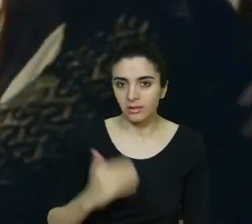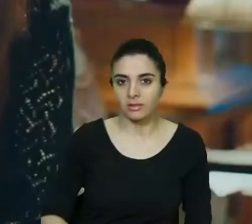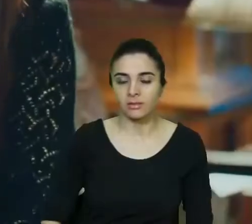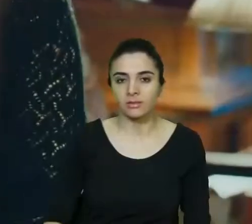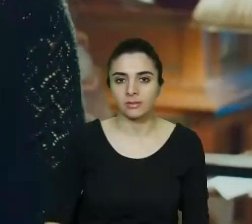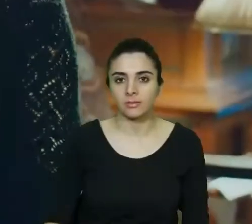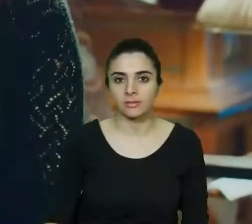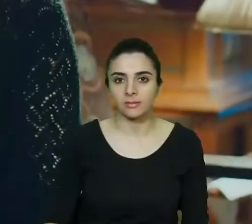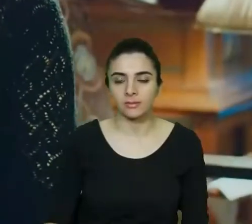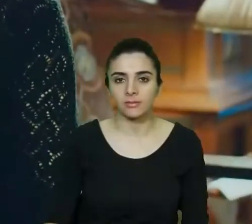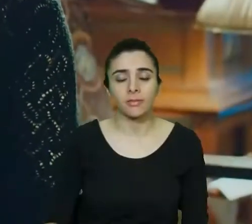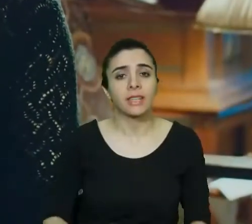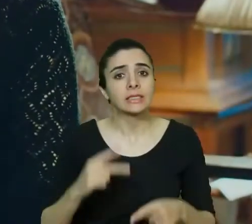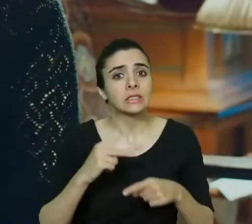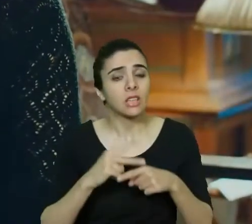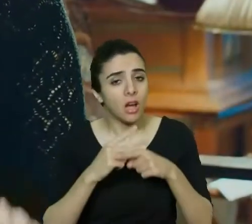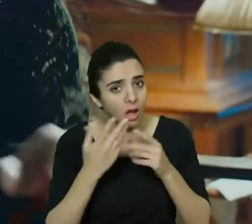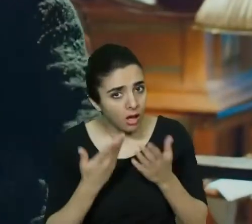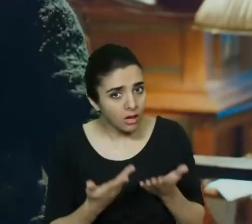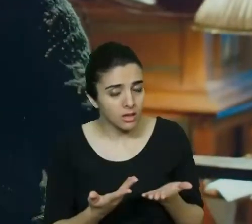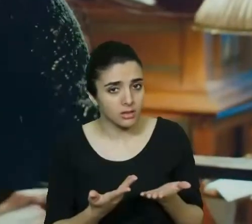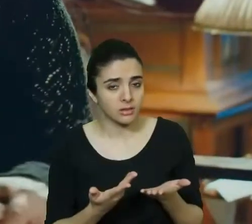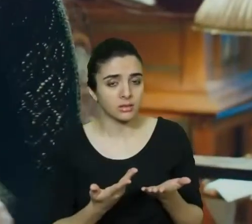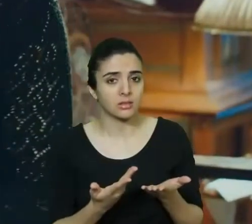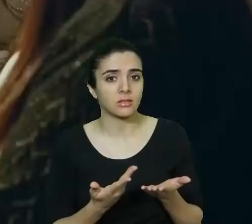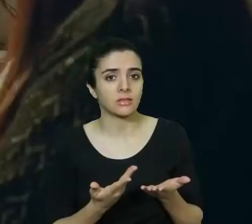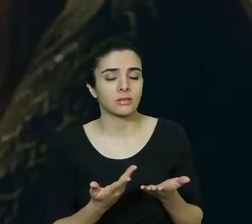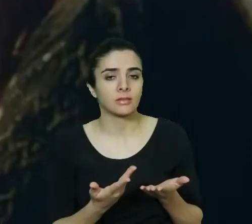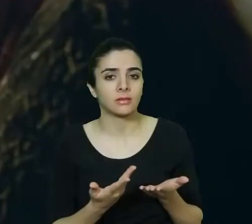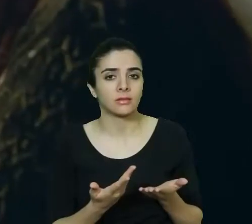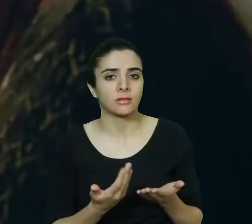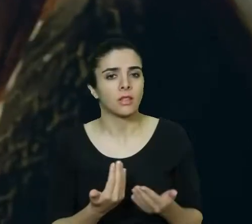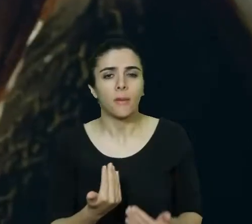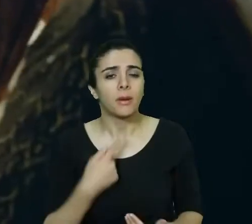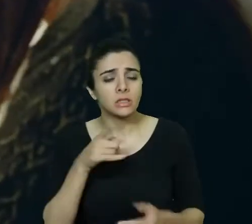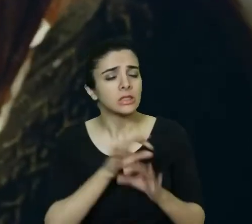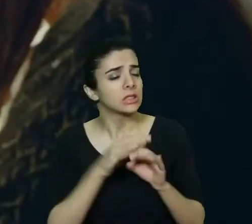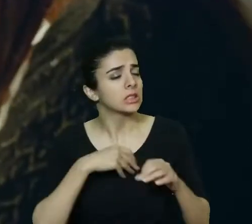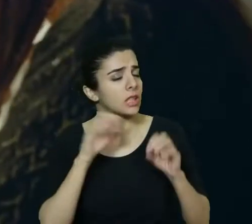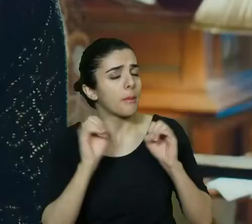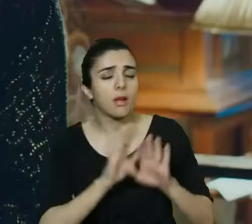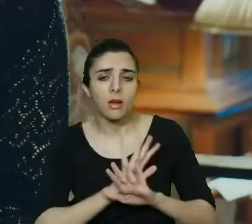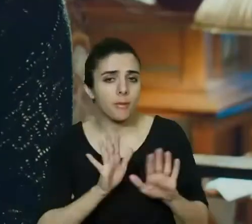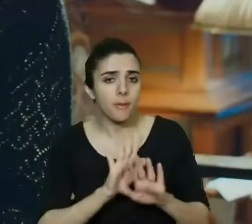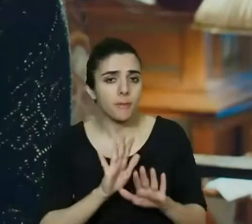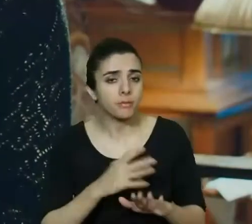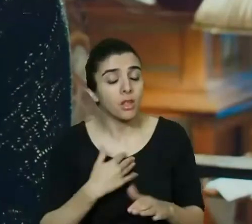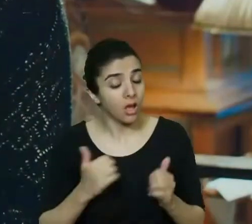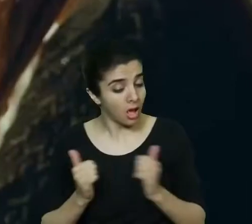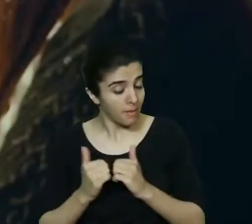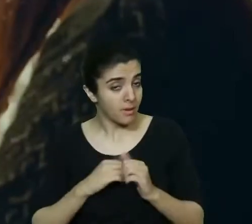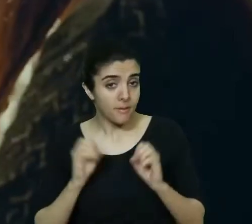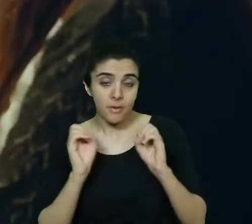Hatice kalktı. Zehra. Elini tuttu. Ben seni hiçbir yere bırakmam. Bırakmayız.